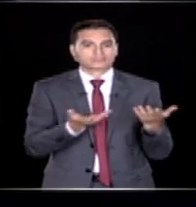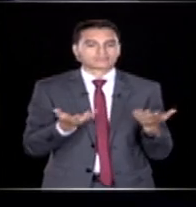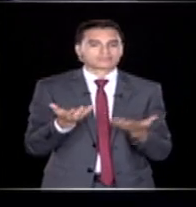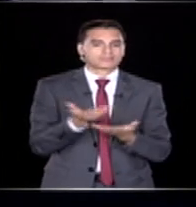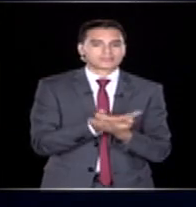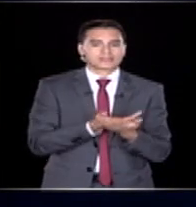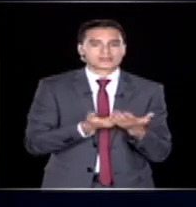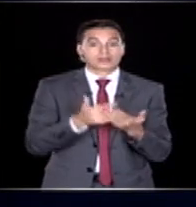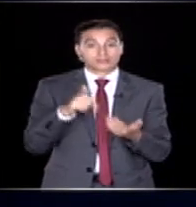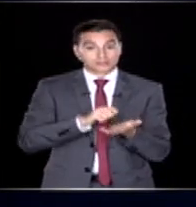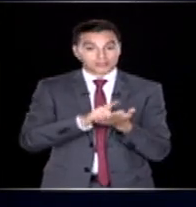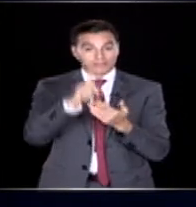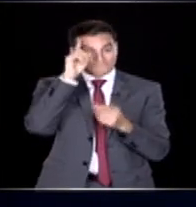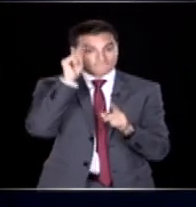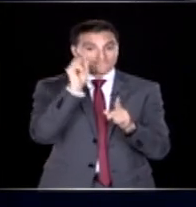تاخدها. رسالتنا على الهوا